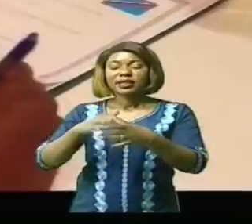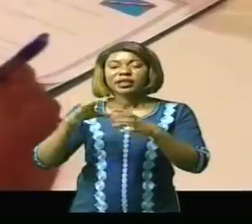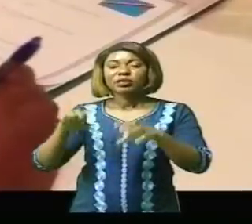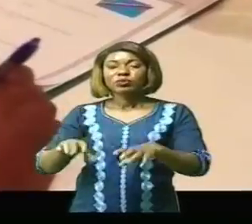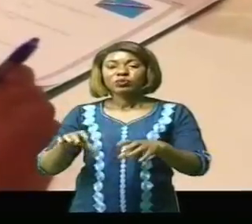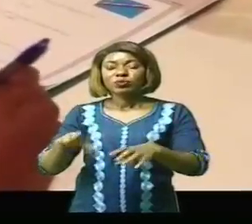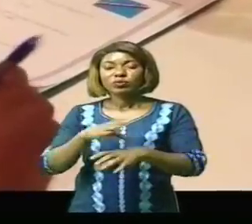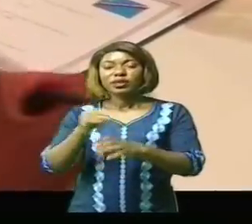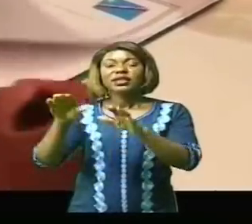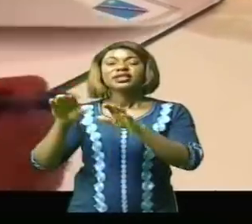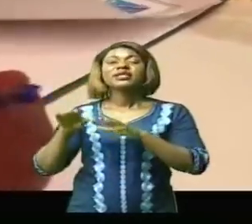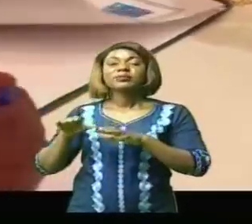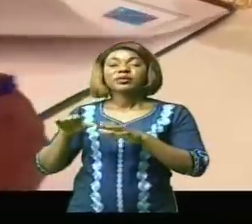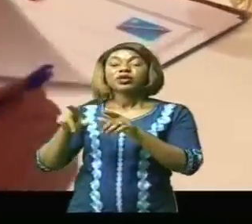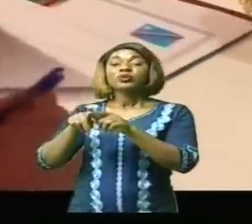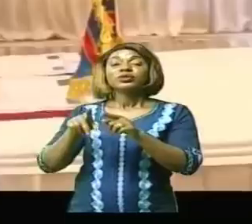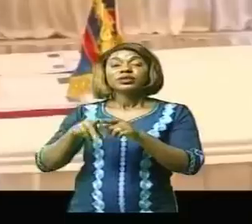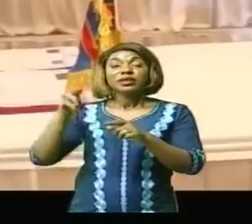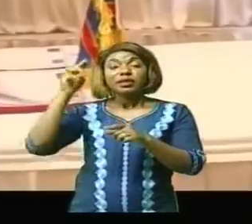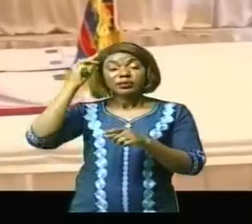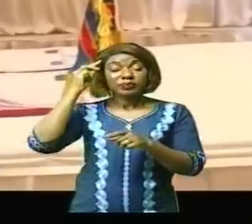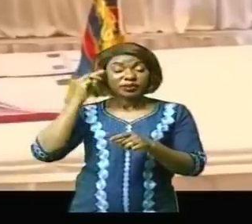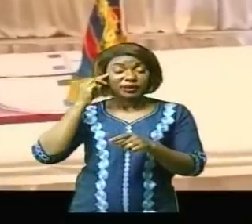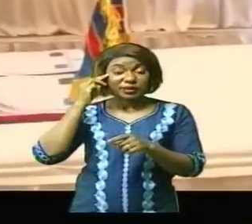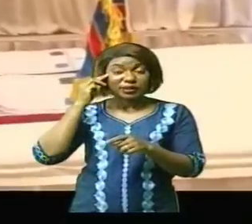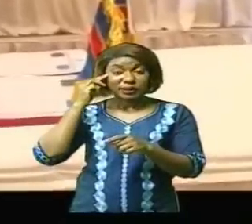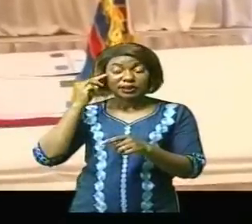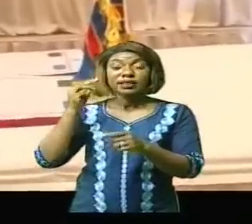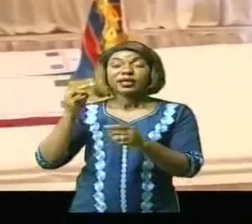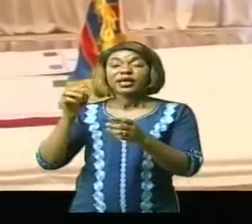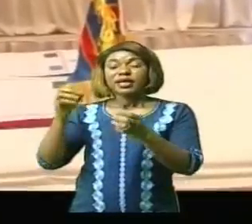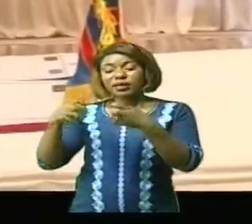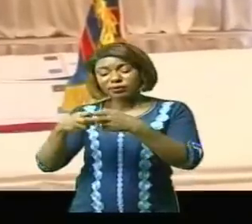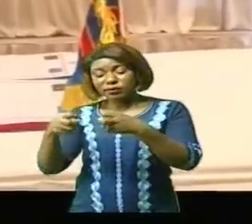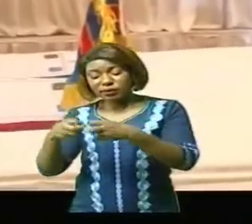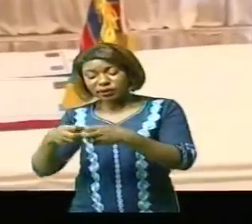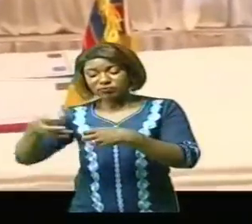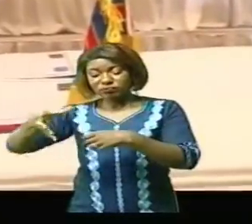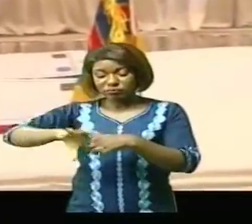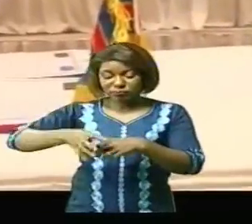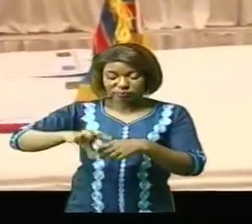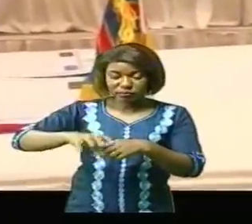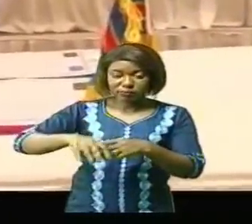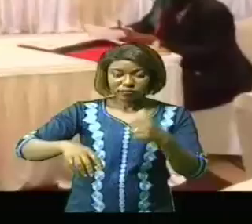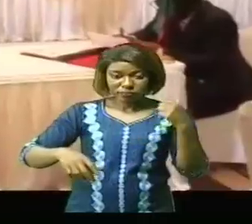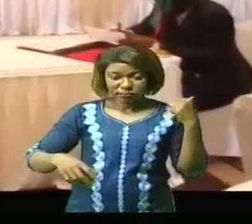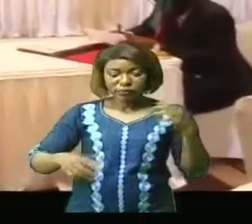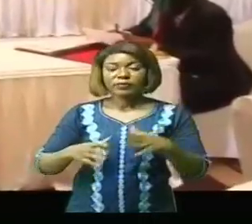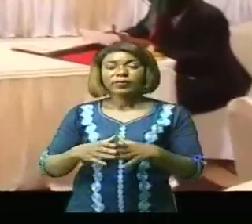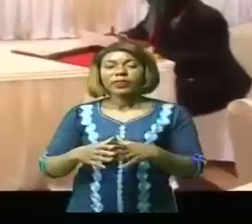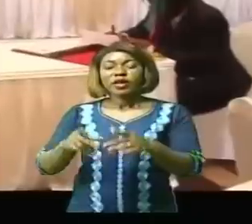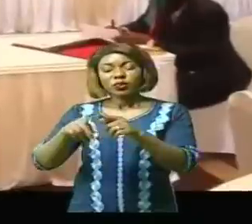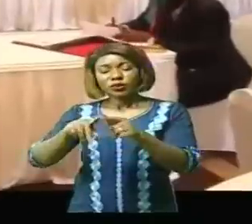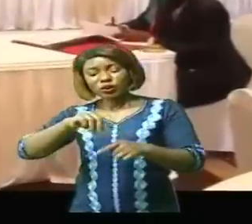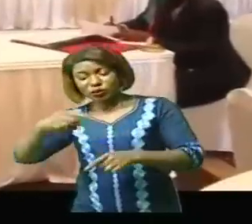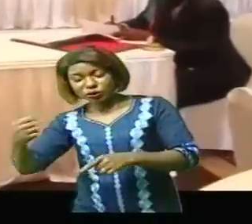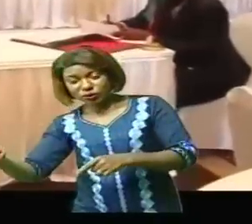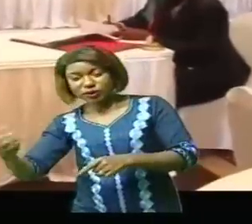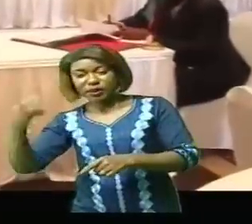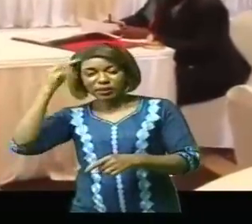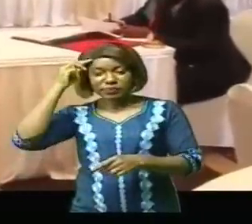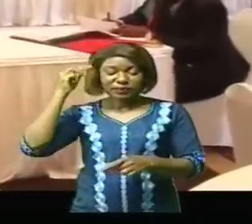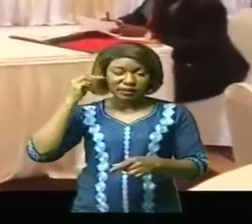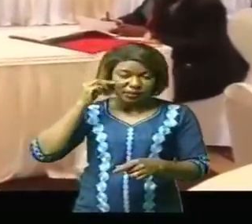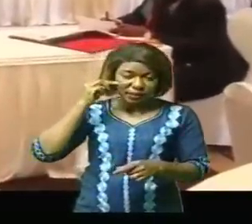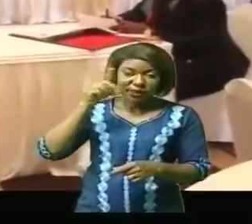Zambie. D'un côté, le ministre congolais des ressources hydrauliques et électricité, Olivier Mwenzemukaleng, et de l'autre, le ministre